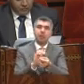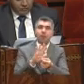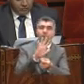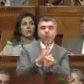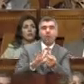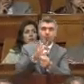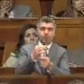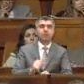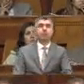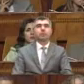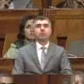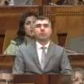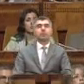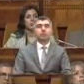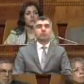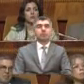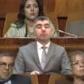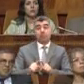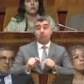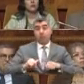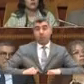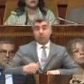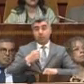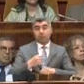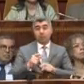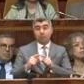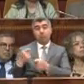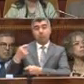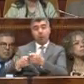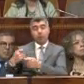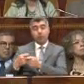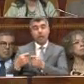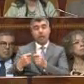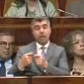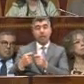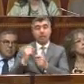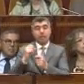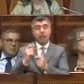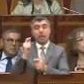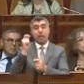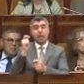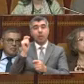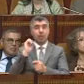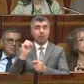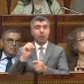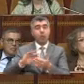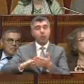ديالنا. سيد الوزير، من ناحية ديال التجار التقليديين والتجار الصغار في إقليم طنجة كنحسوا بأنهم بحال